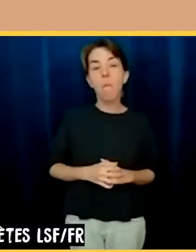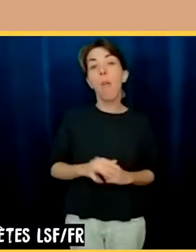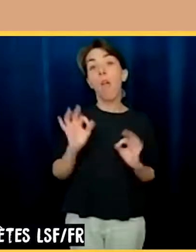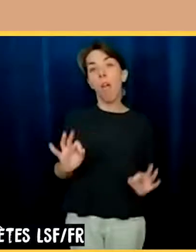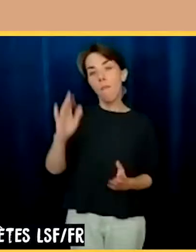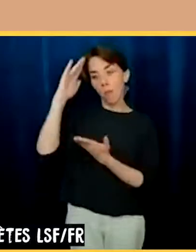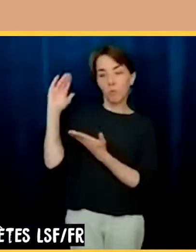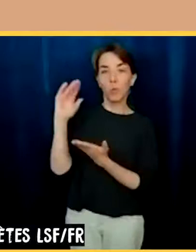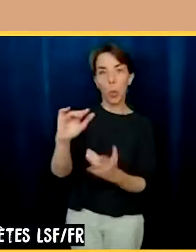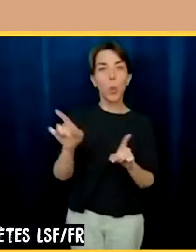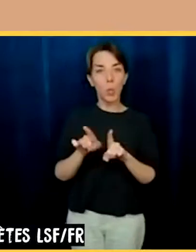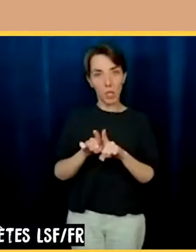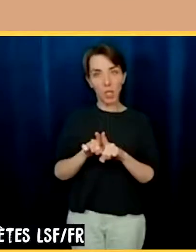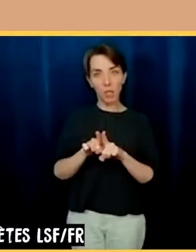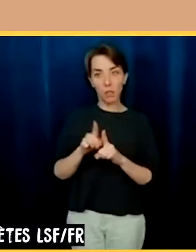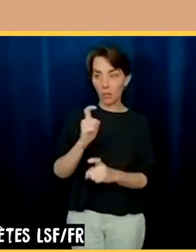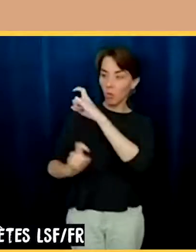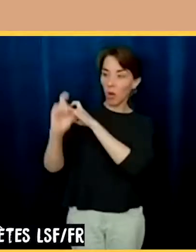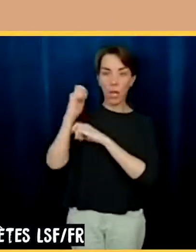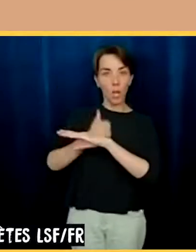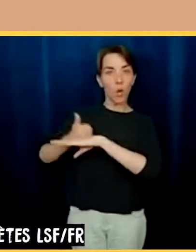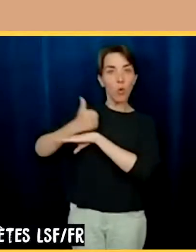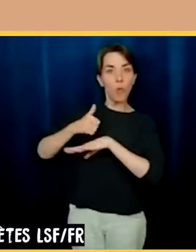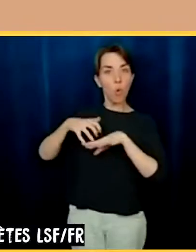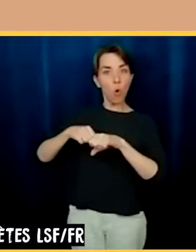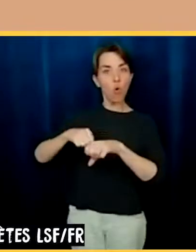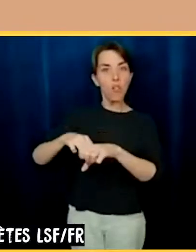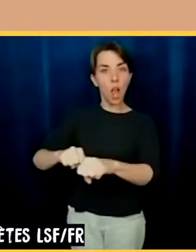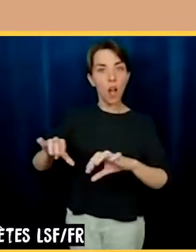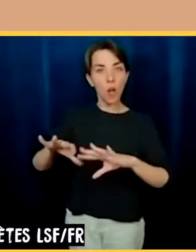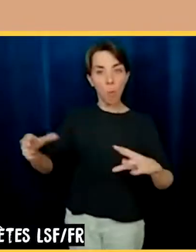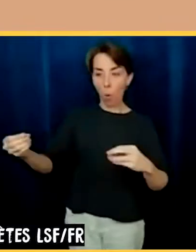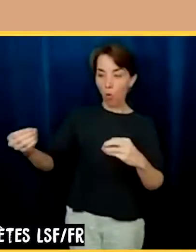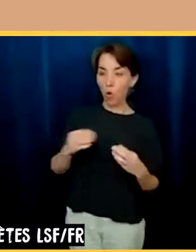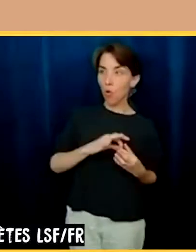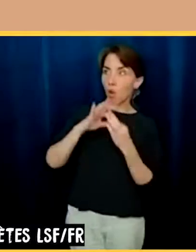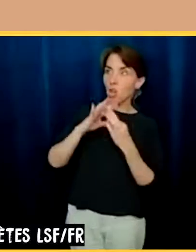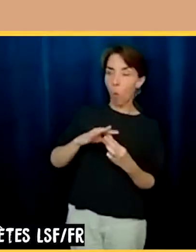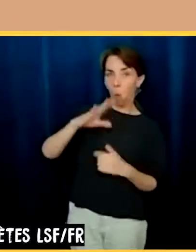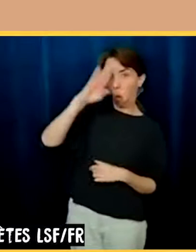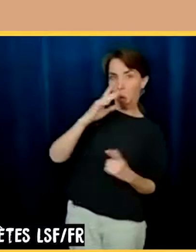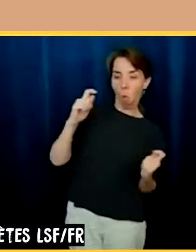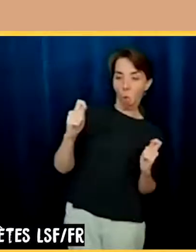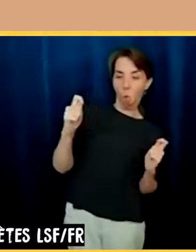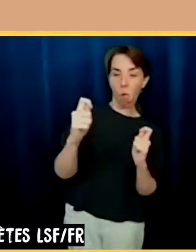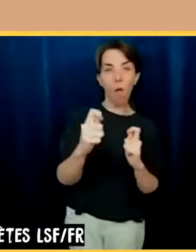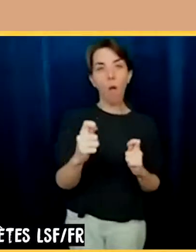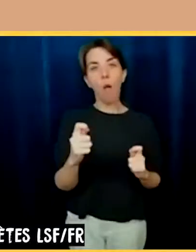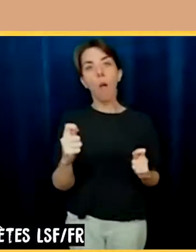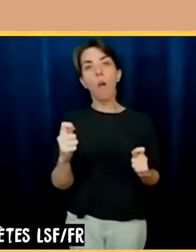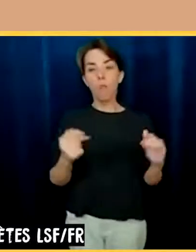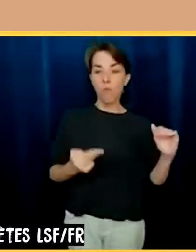analyser et à regarder en tenant compte des effets historiques des dominations coloniales sur nos pratiques religieuses, que ce soit au Maghreb ou en Afrique de